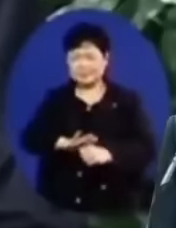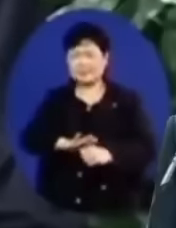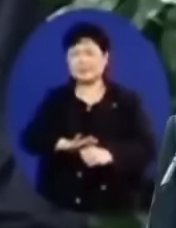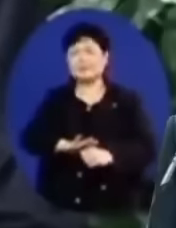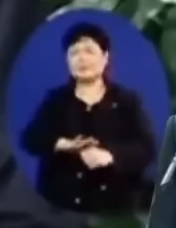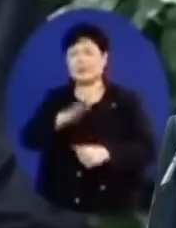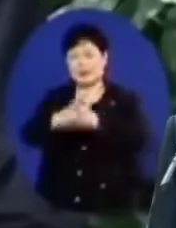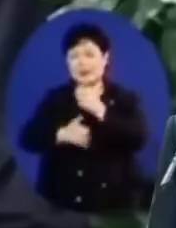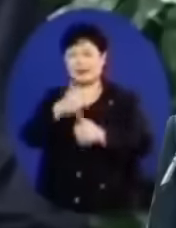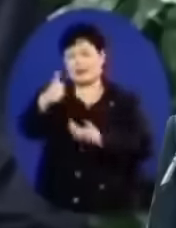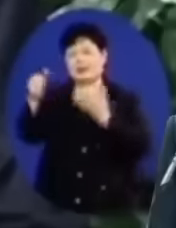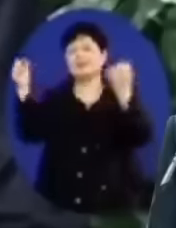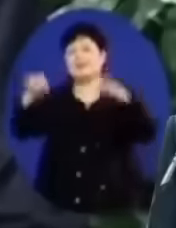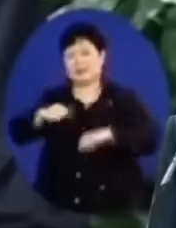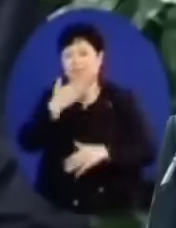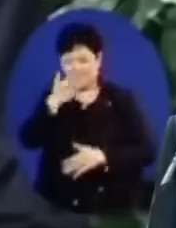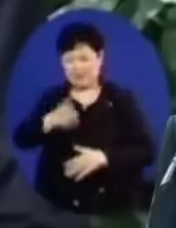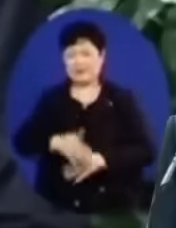하나님께 응답되는 것인데